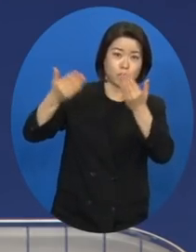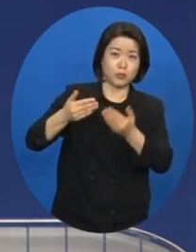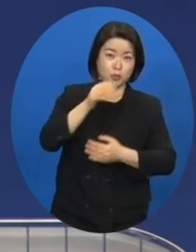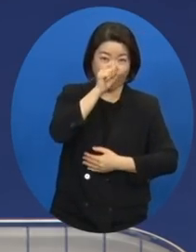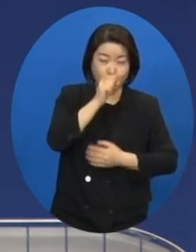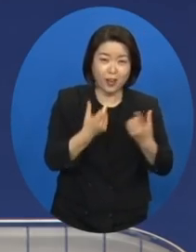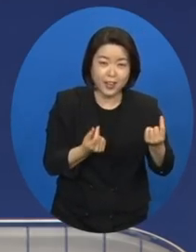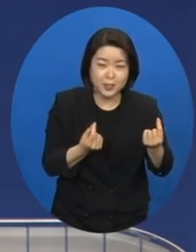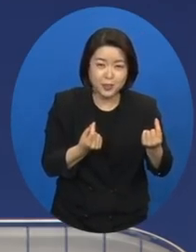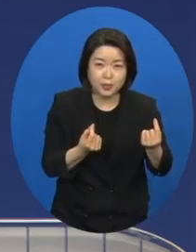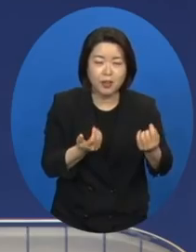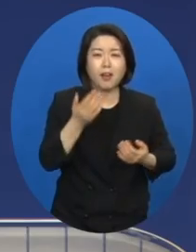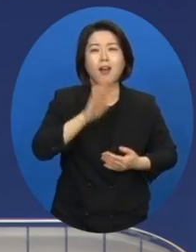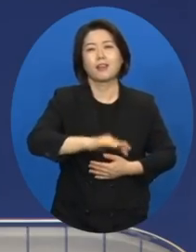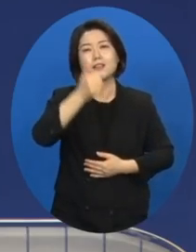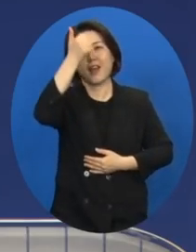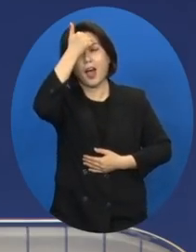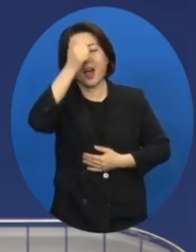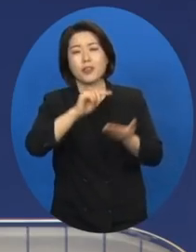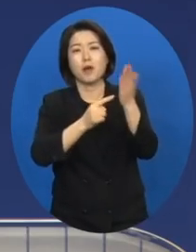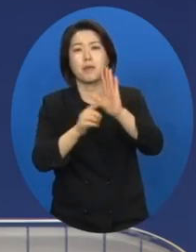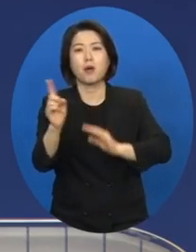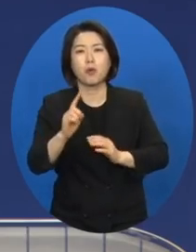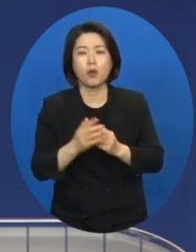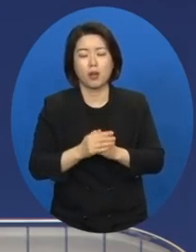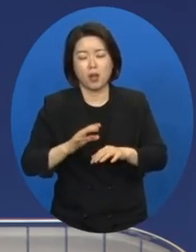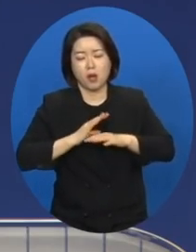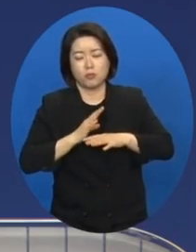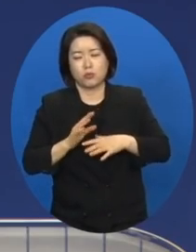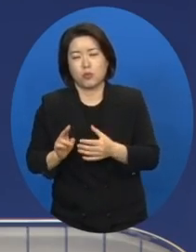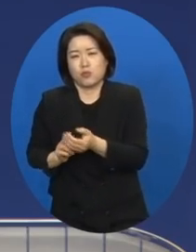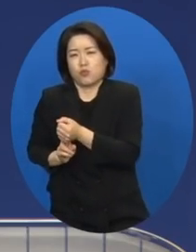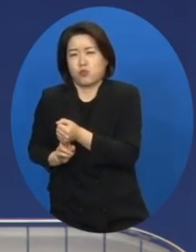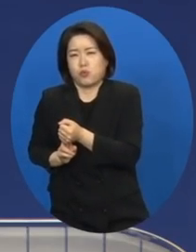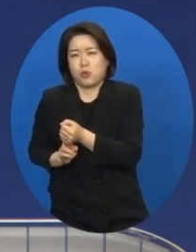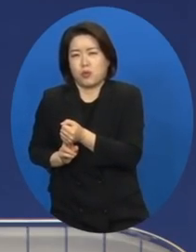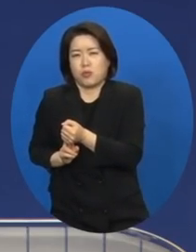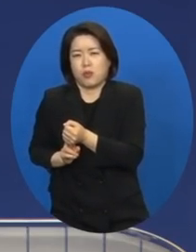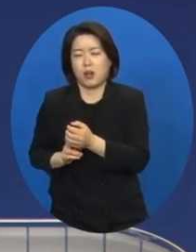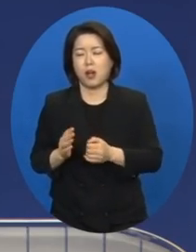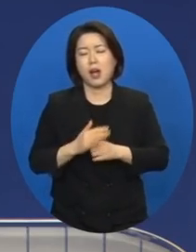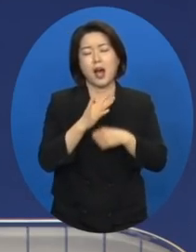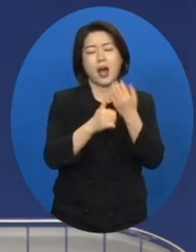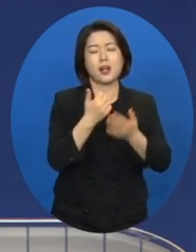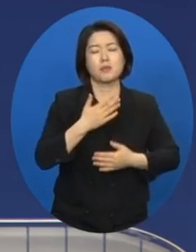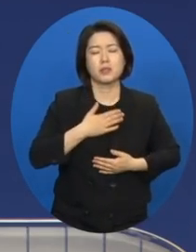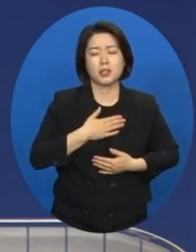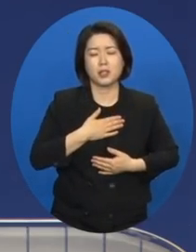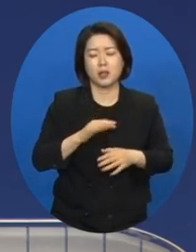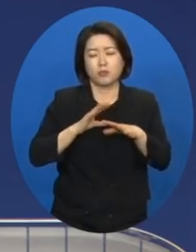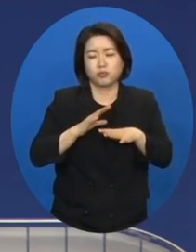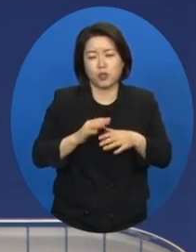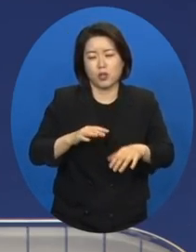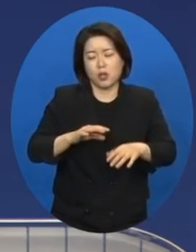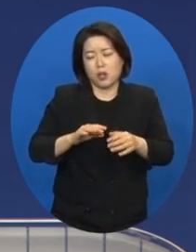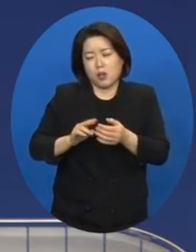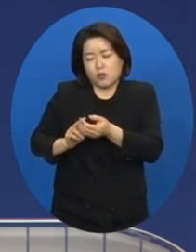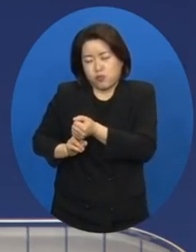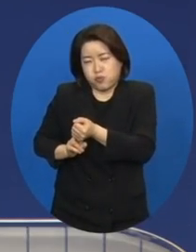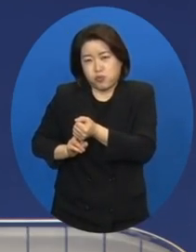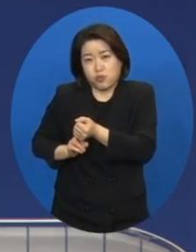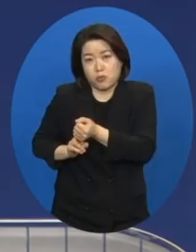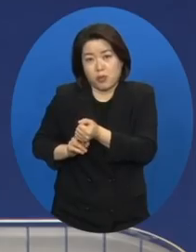아담의 반응은 어땠냐면 무서워서 숨었습니다. 하나님, 제가 무서워서 두려워요, 숨었습니다.